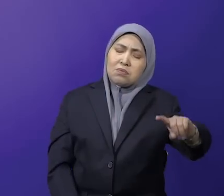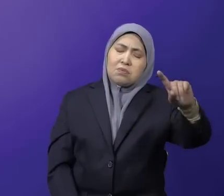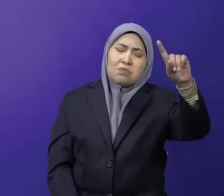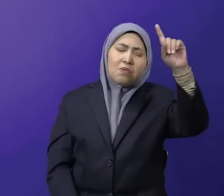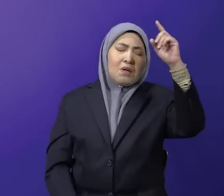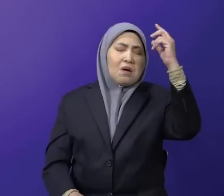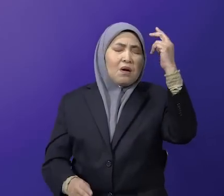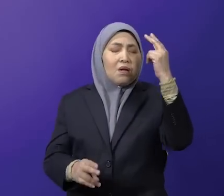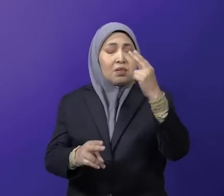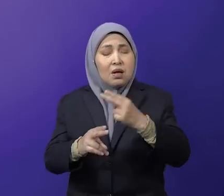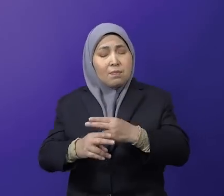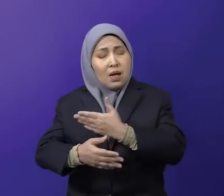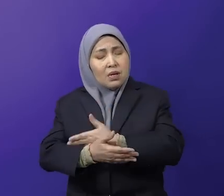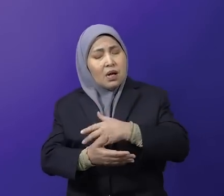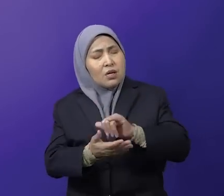منه اسمه